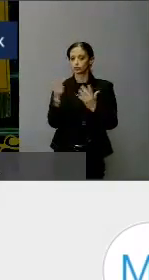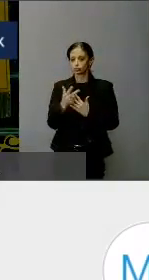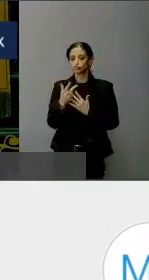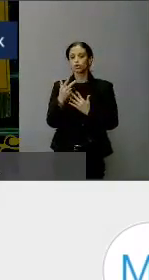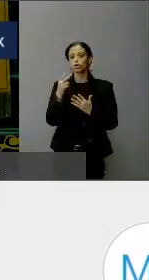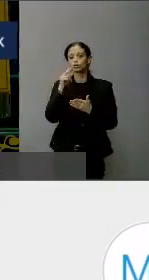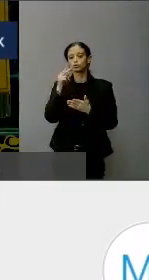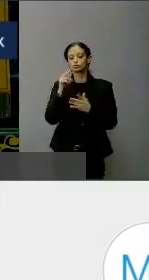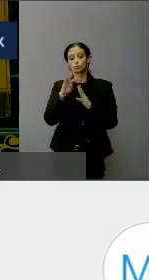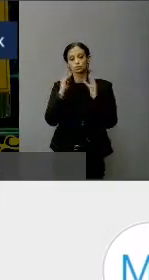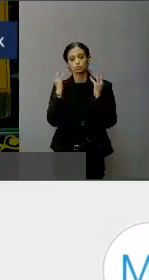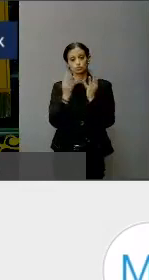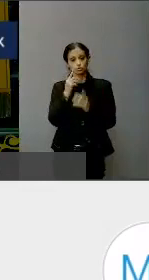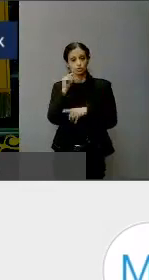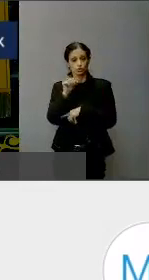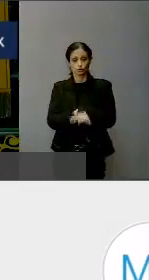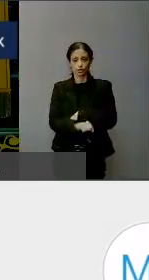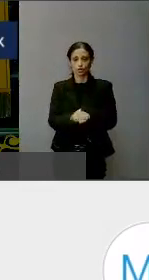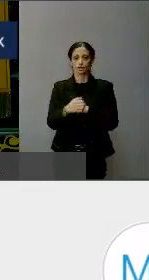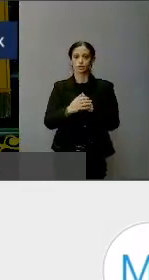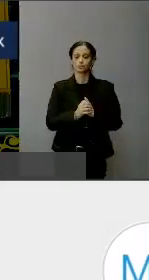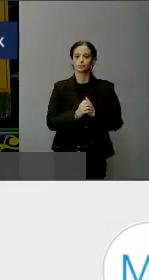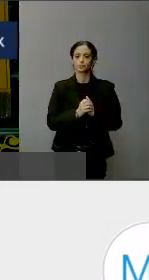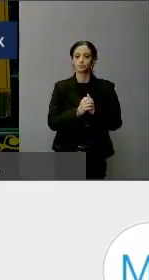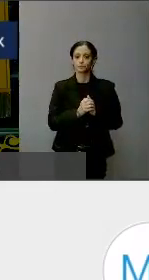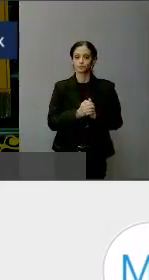contrario della giunta